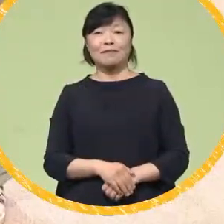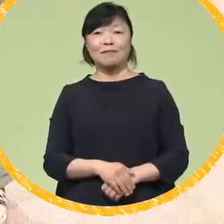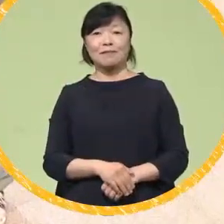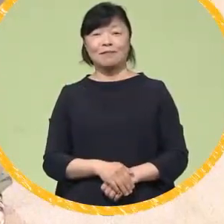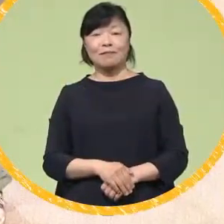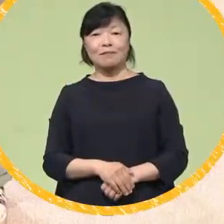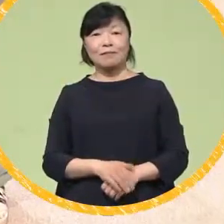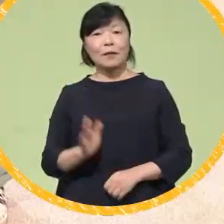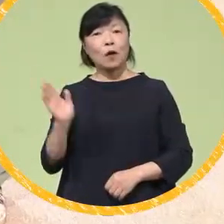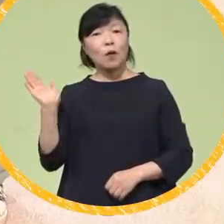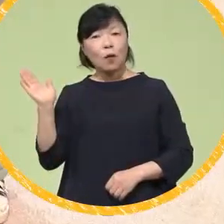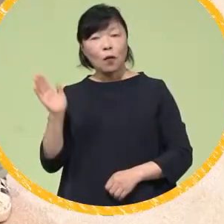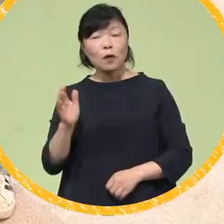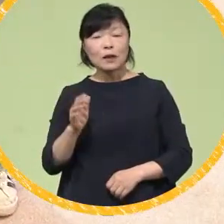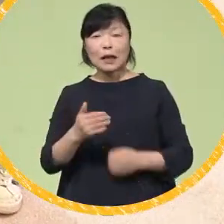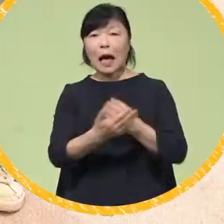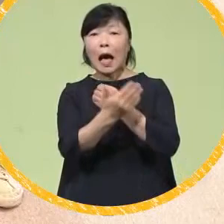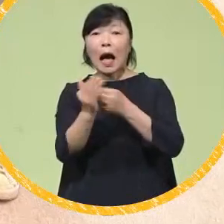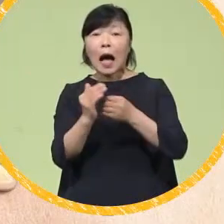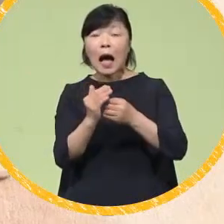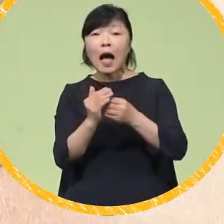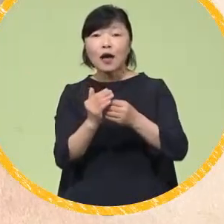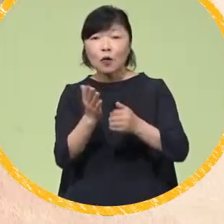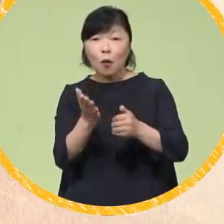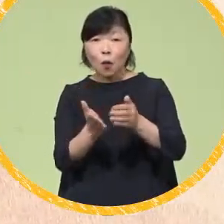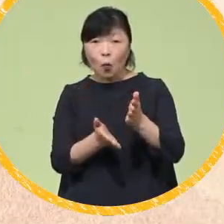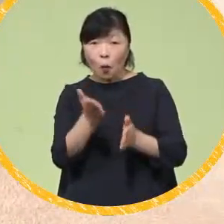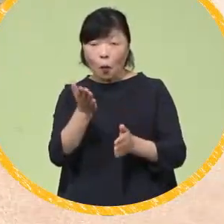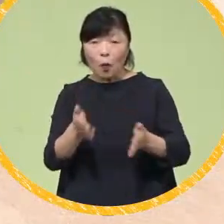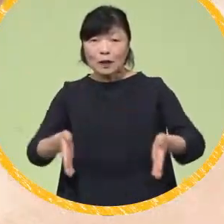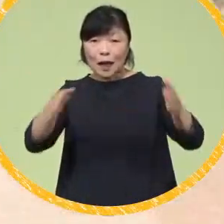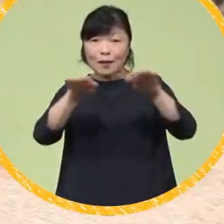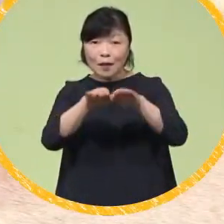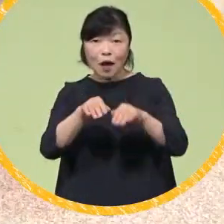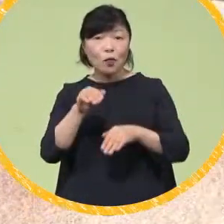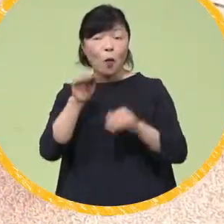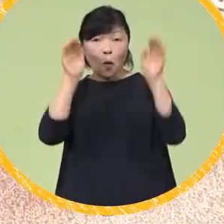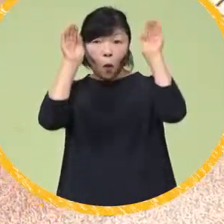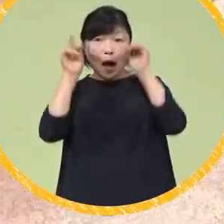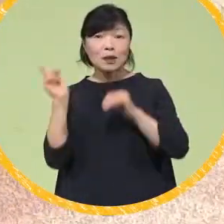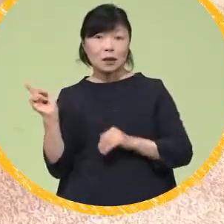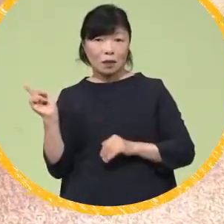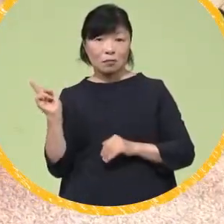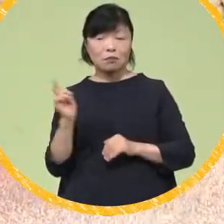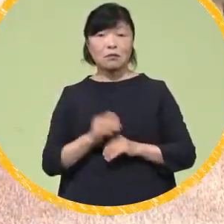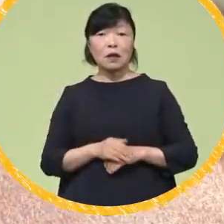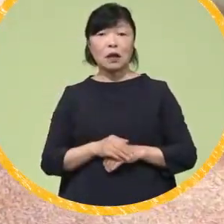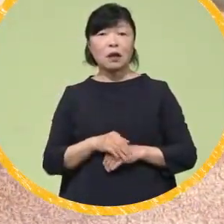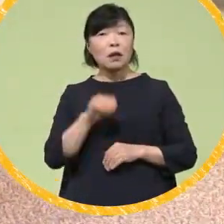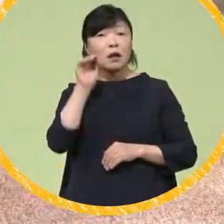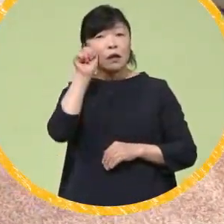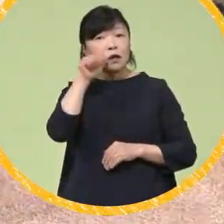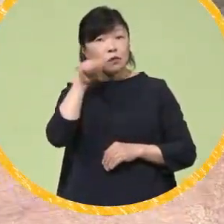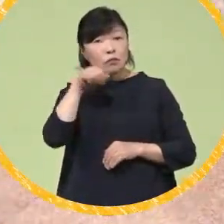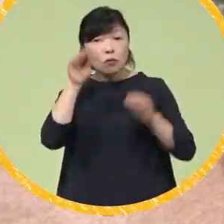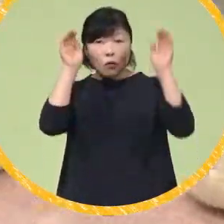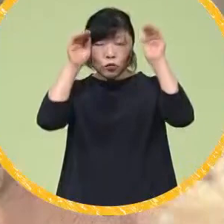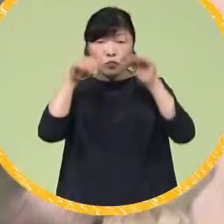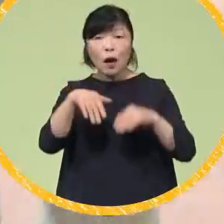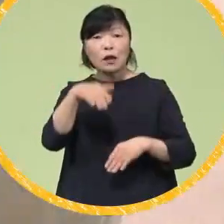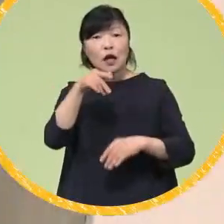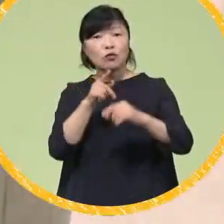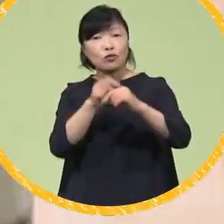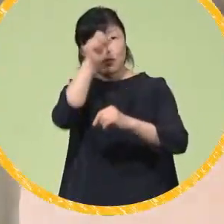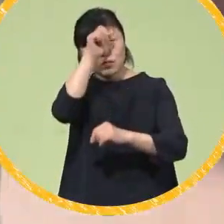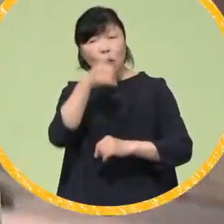ここにねこの愛護センターで保護してるワンちゃんいますけど、そのじゃあ犬や猫ってなぜ熱中症になりやすいんです